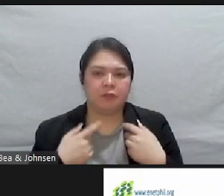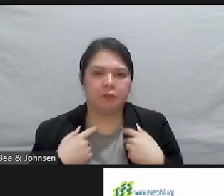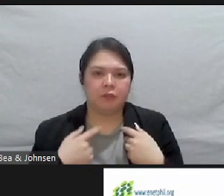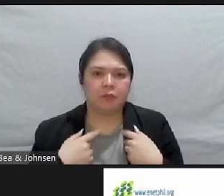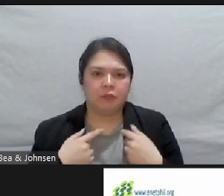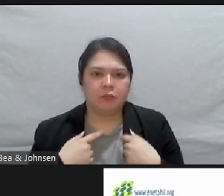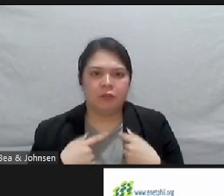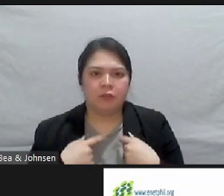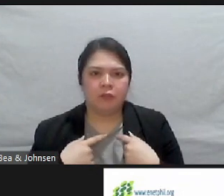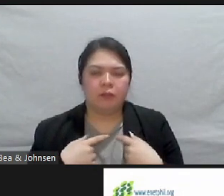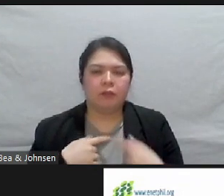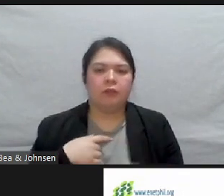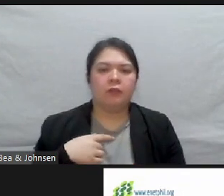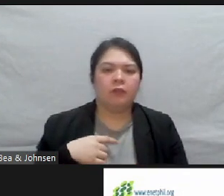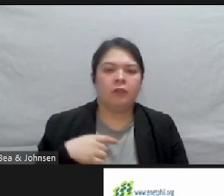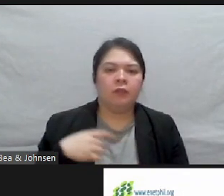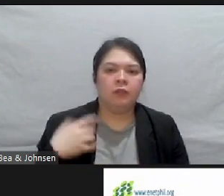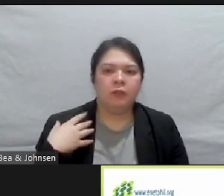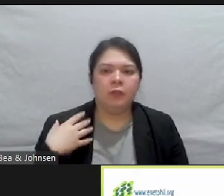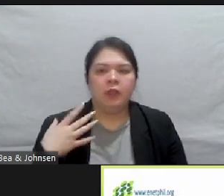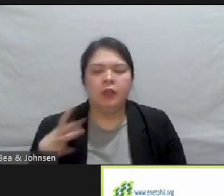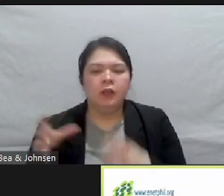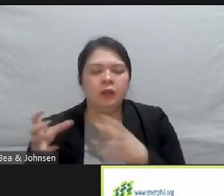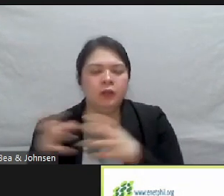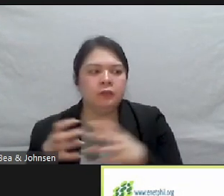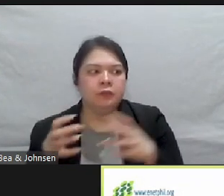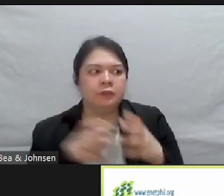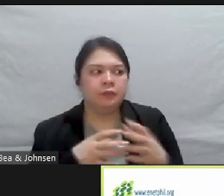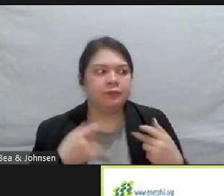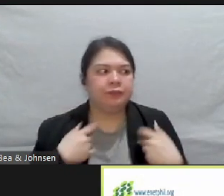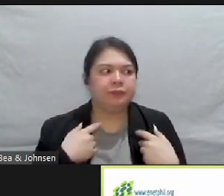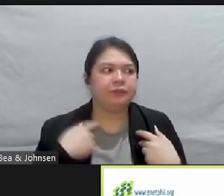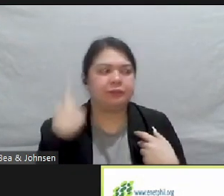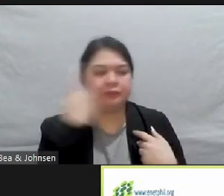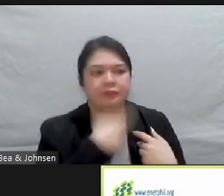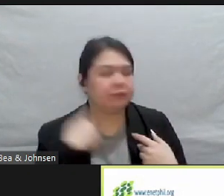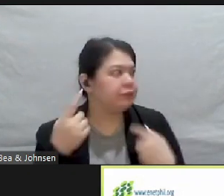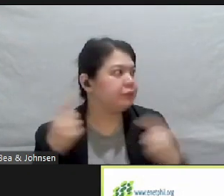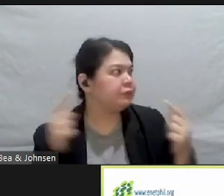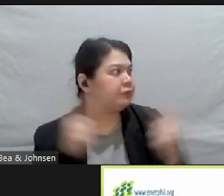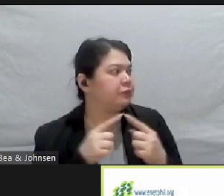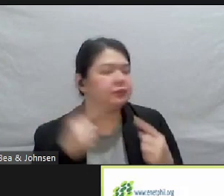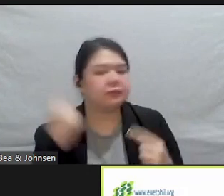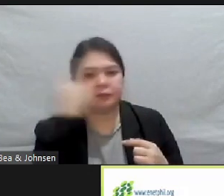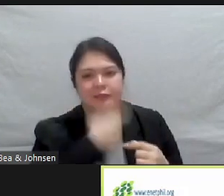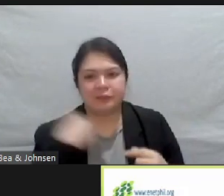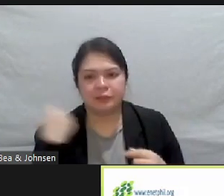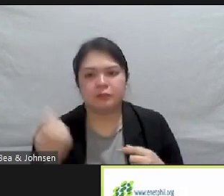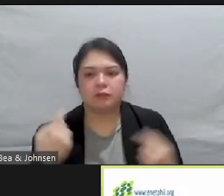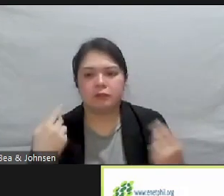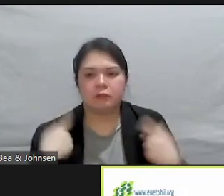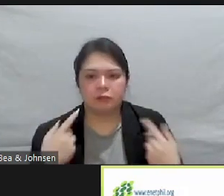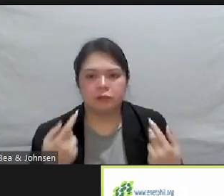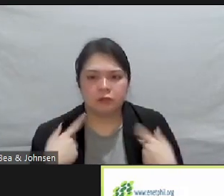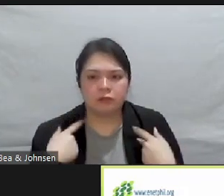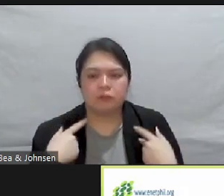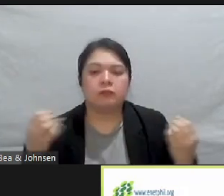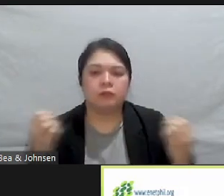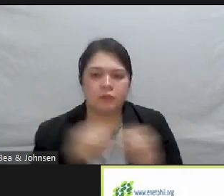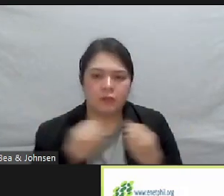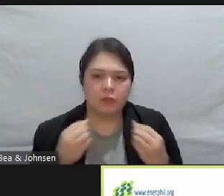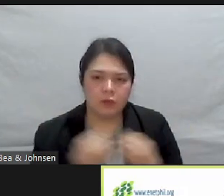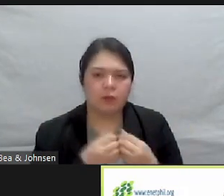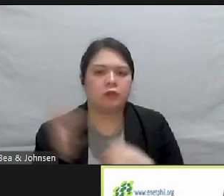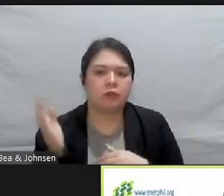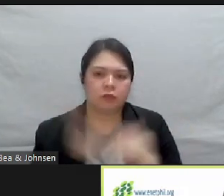sa lakas, no? Sa lakas, sa Botolan ay naka face-to-face din po sila. So we are actually more than the